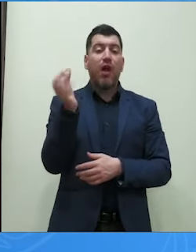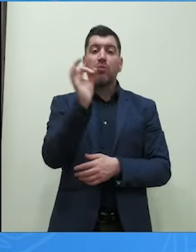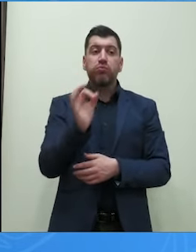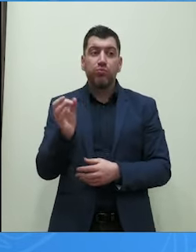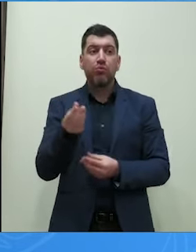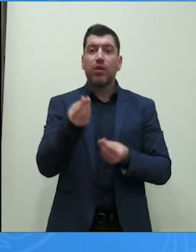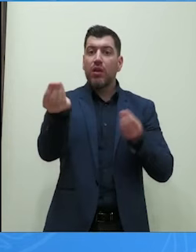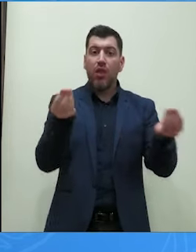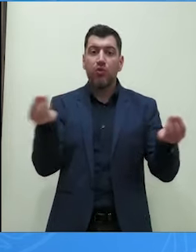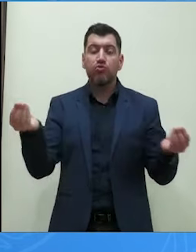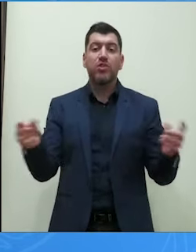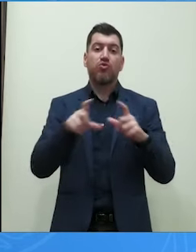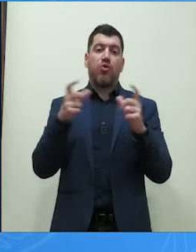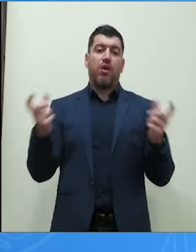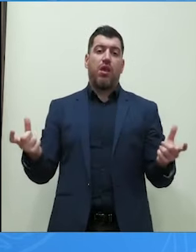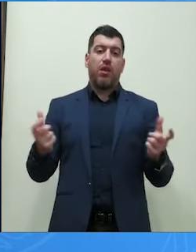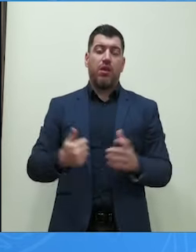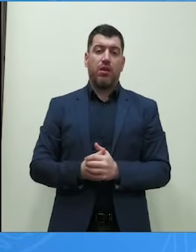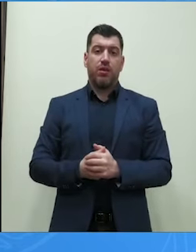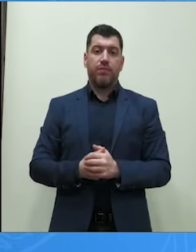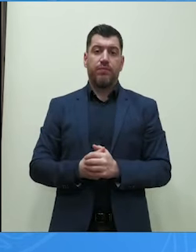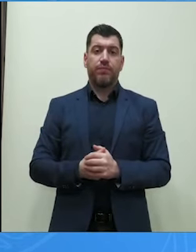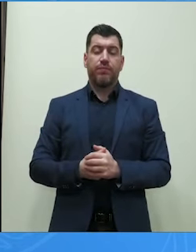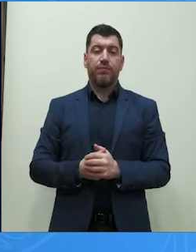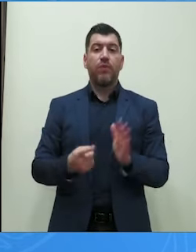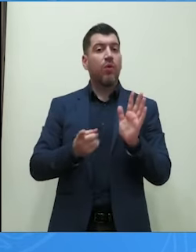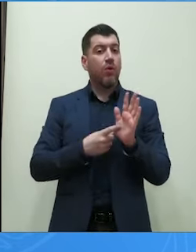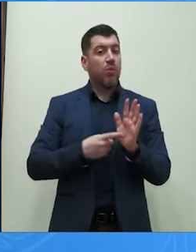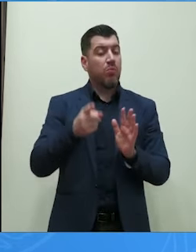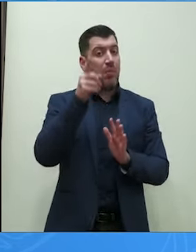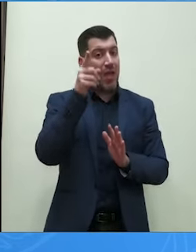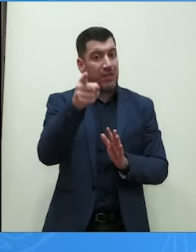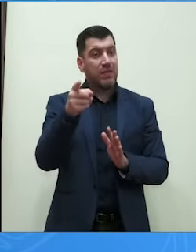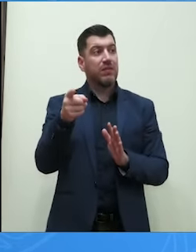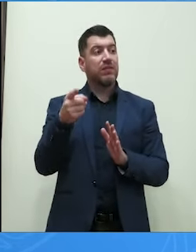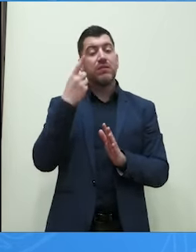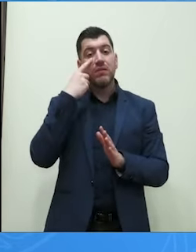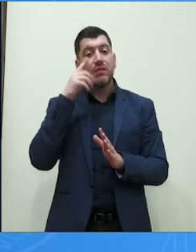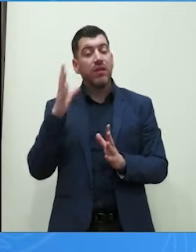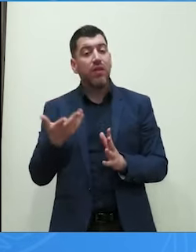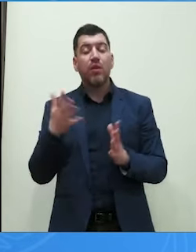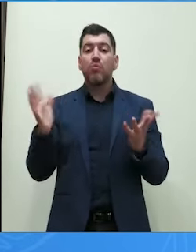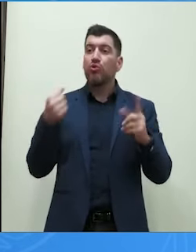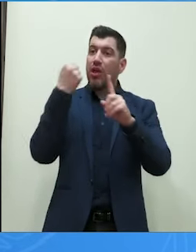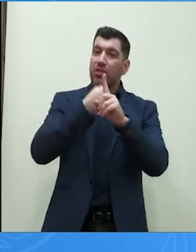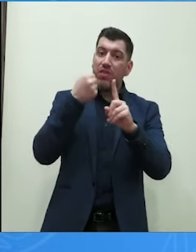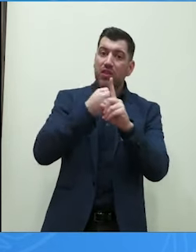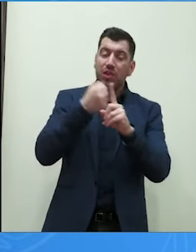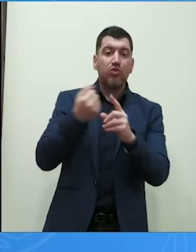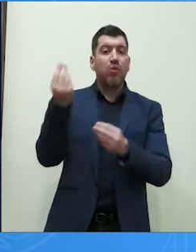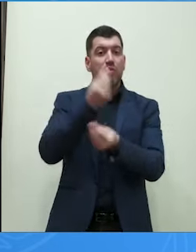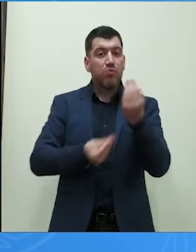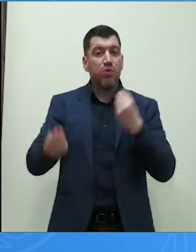σχολεία. Να μην κυνηγήσετε την εργολαβία που ήδη υπάρχει. Να μην δούμε με ποιο τρόπο θα διεκδικήσουμε